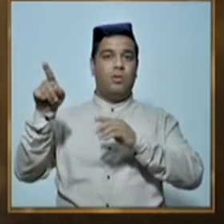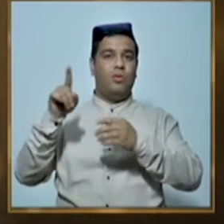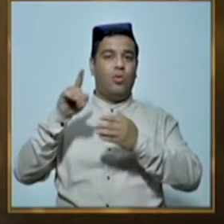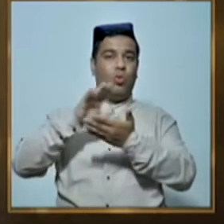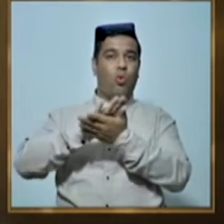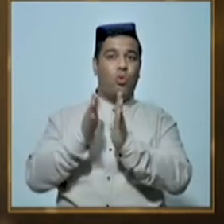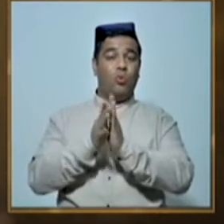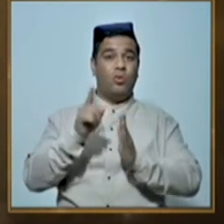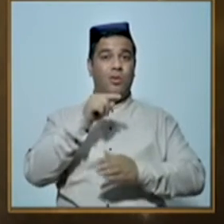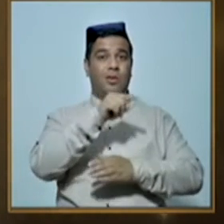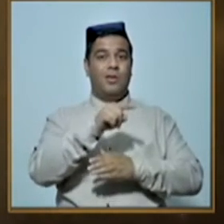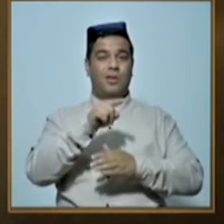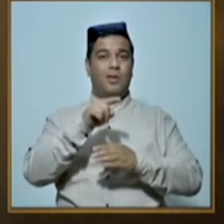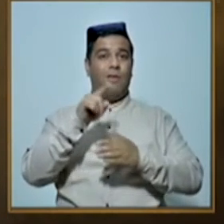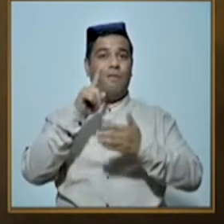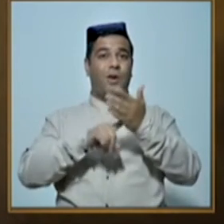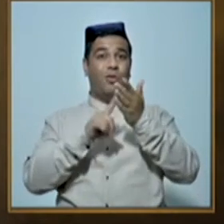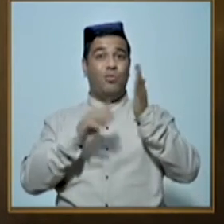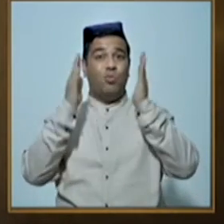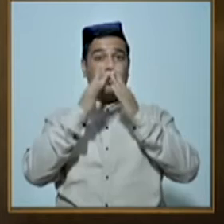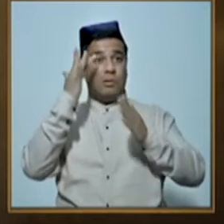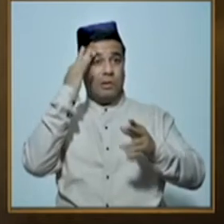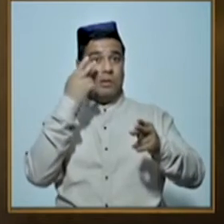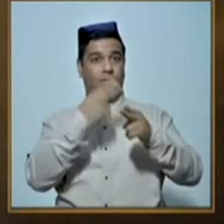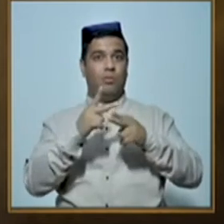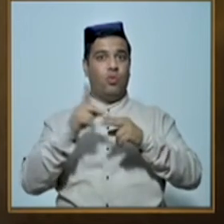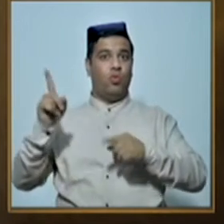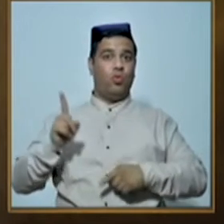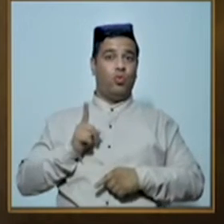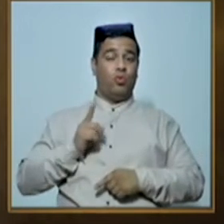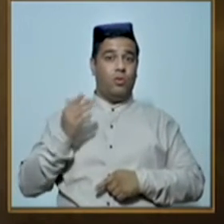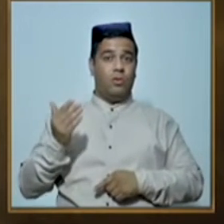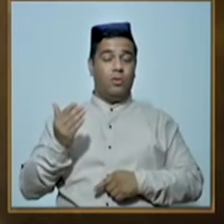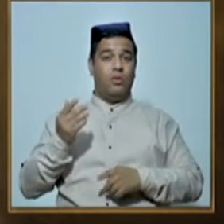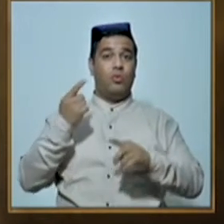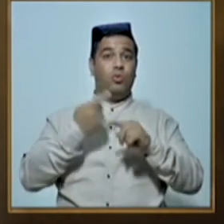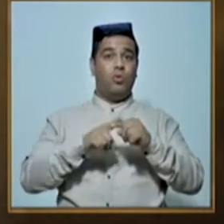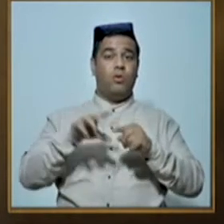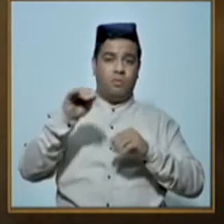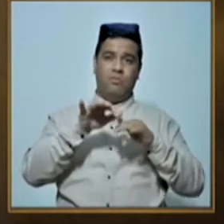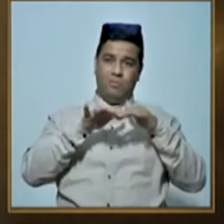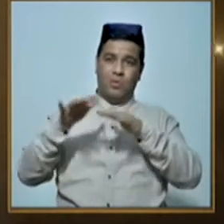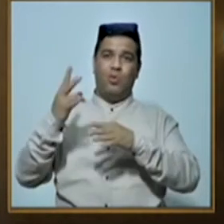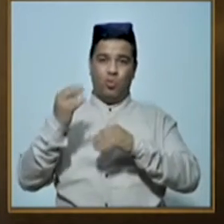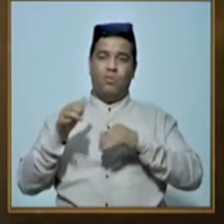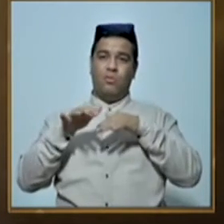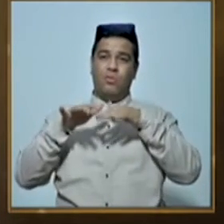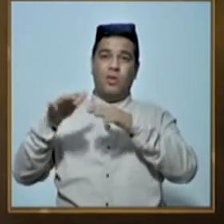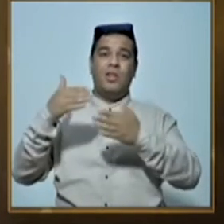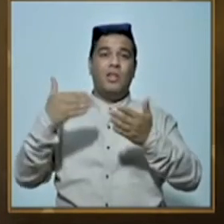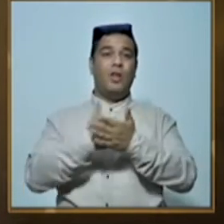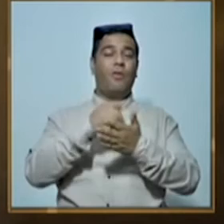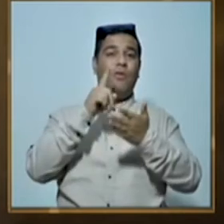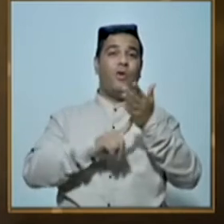hala müşrik boyunca durup duruş kılamızdı iş yaptı. Şunda bo'ldi, chiqamiz ularga dedi-da, hani yangi